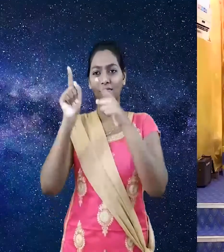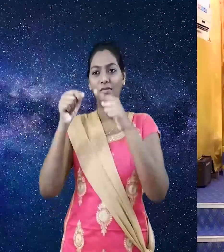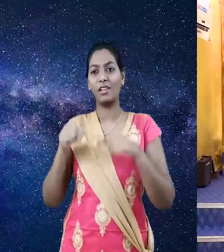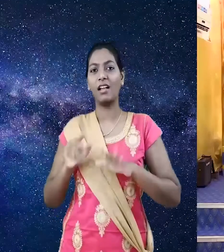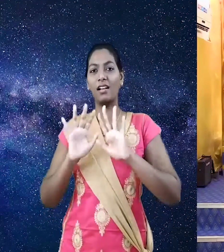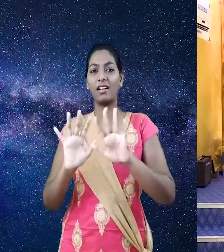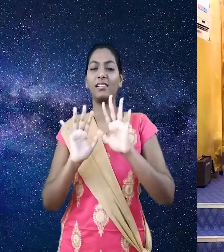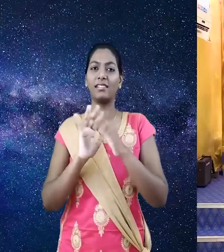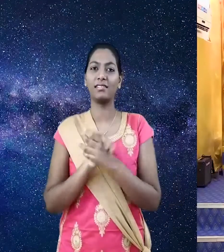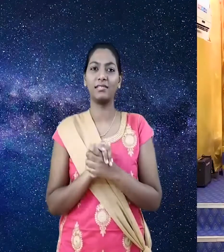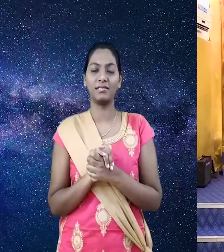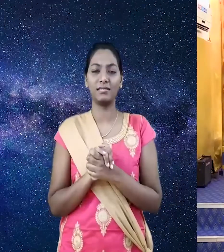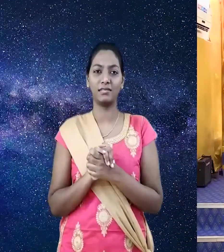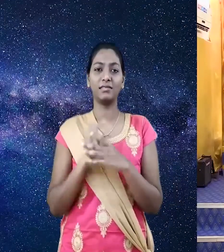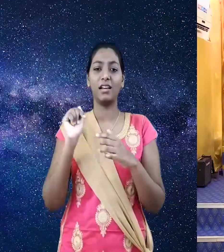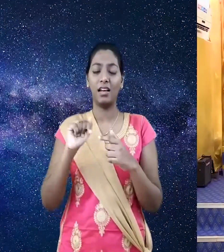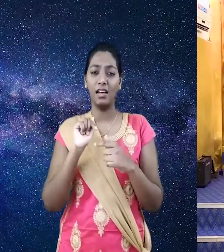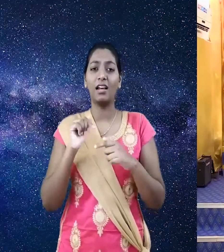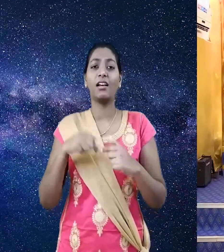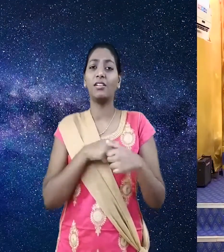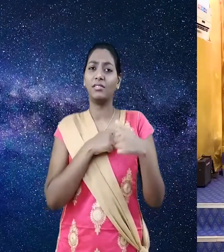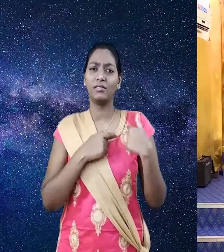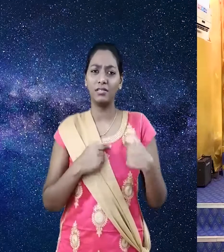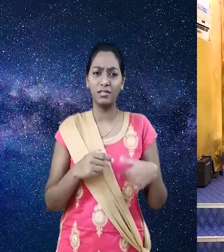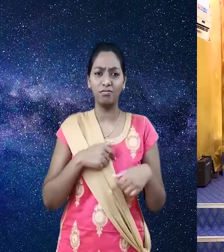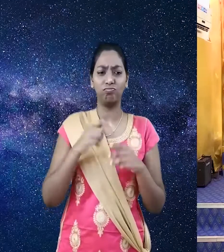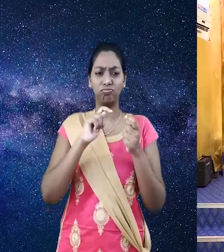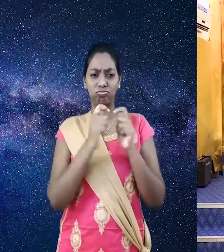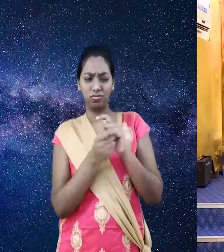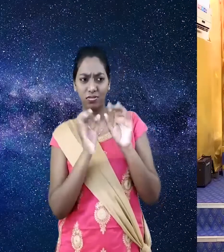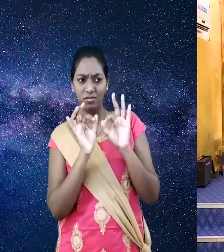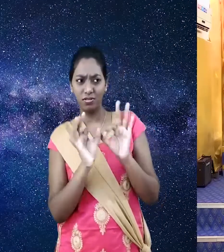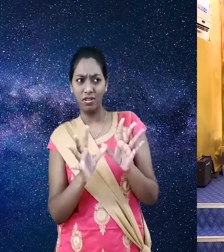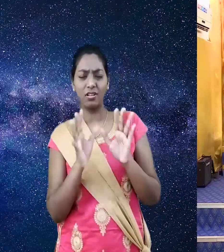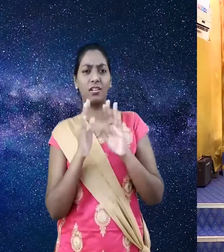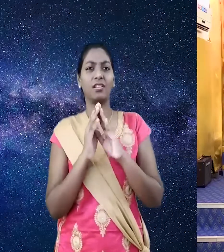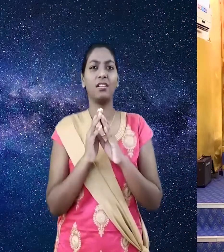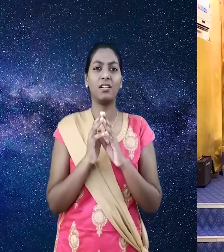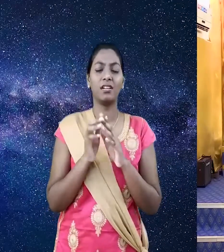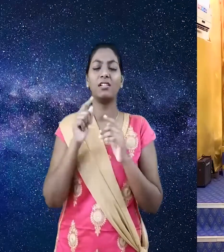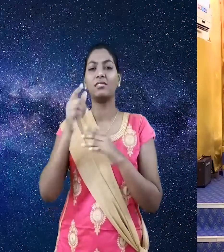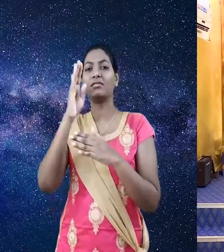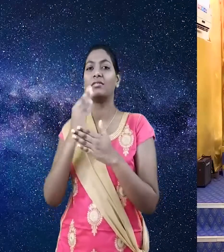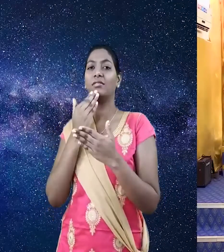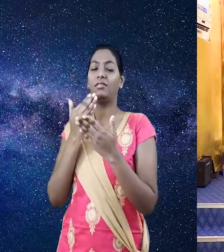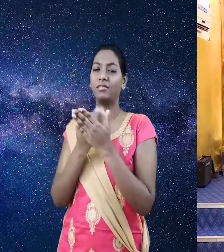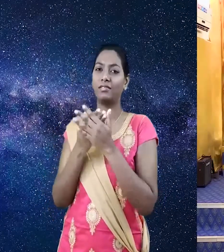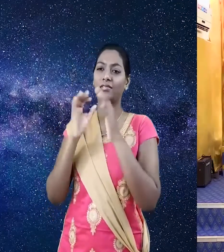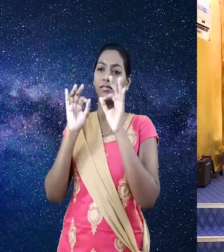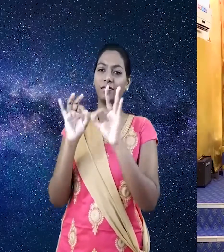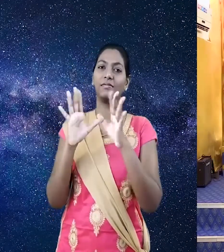करूं तू या है हृदय को सही करता हृदय को सही करता ओ यीशु